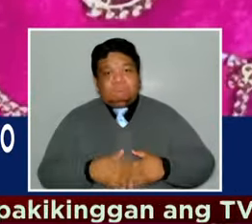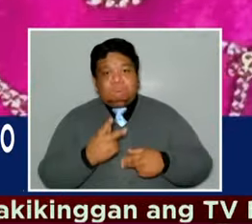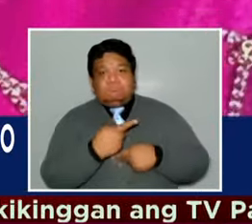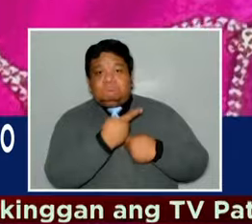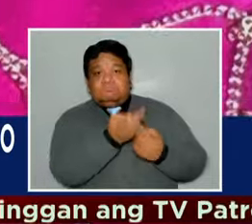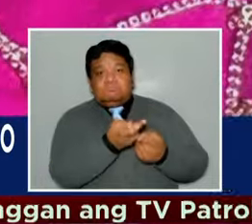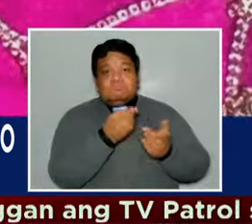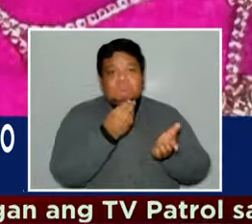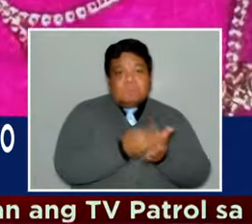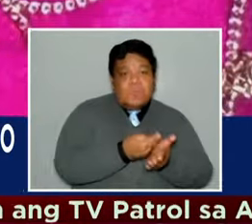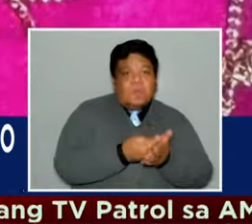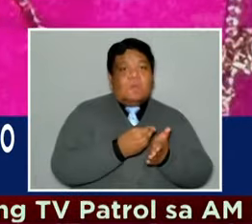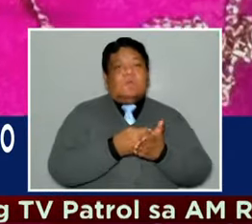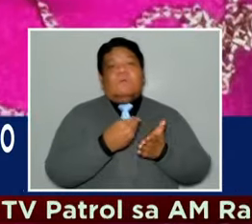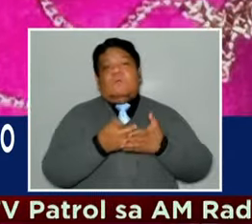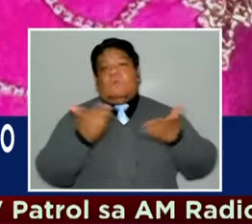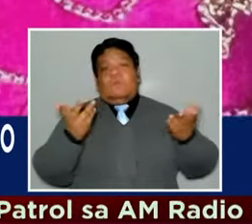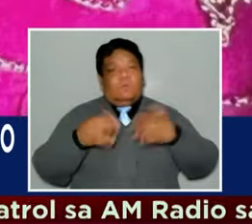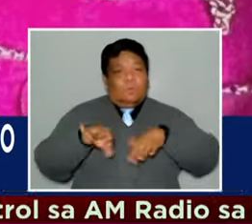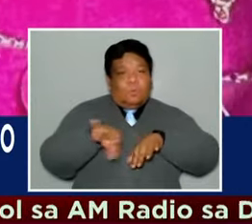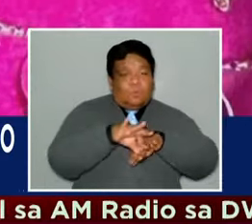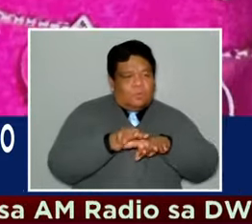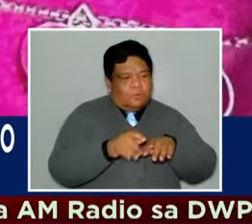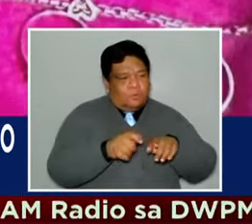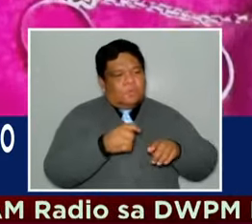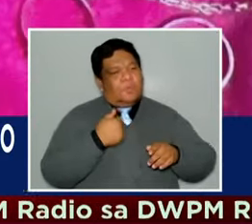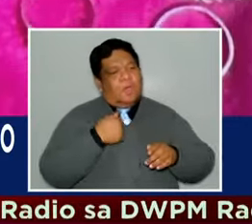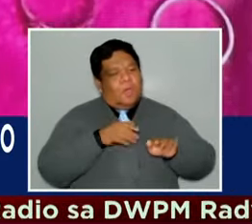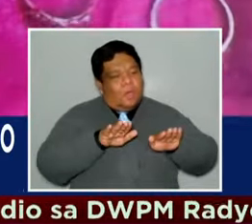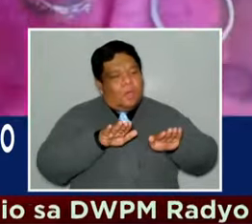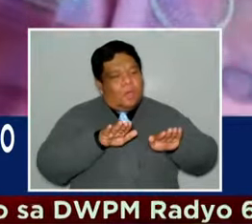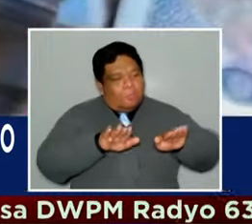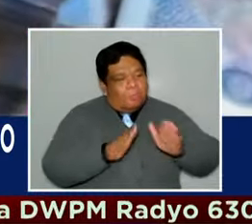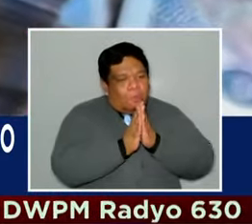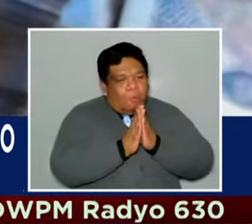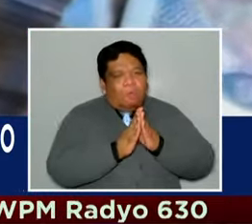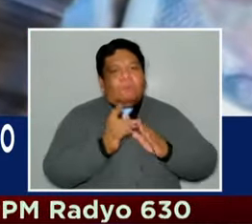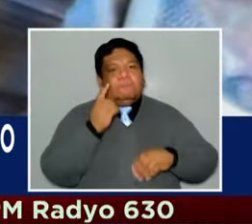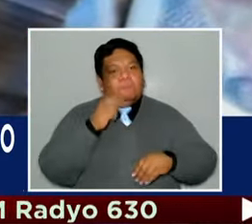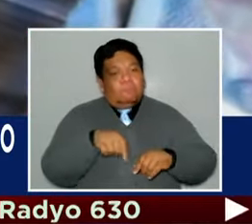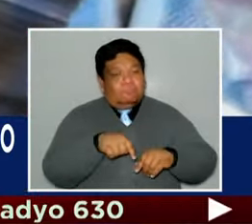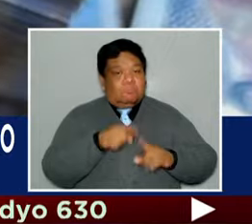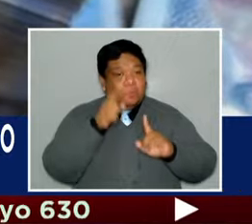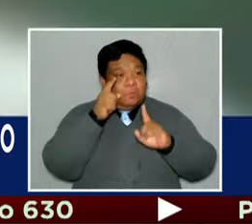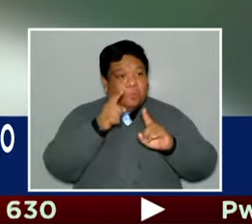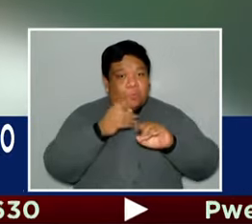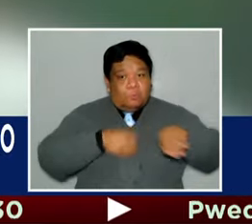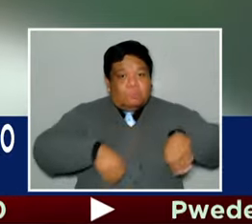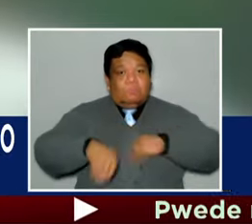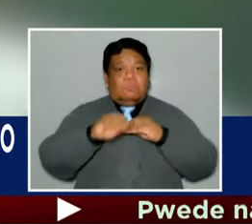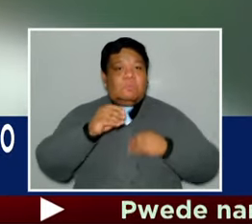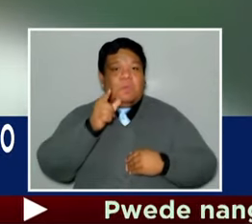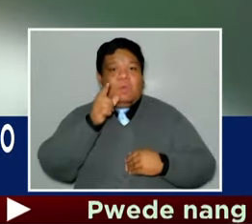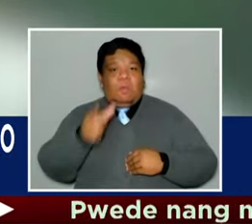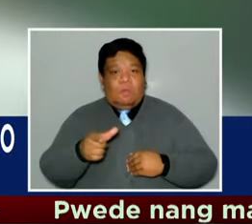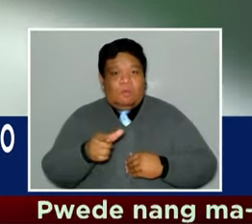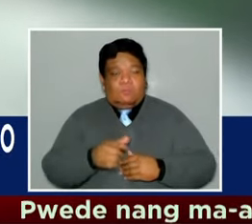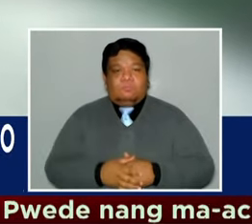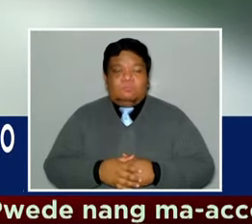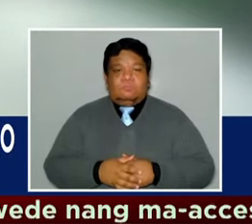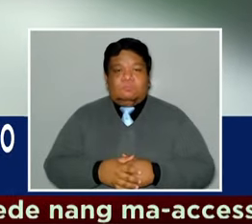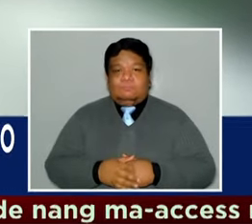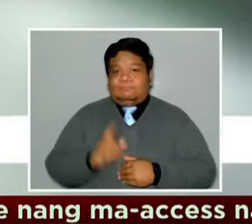para dasalan at magawan umano ng ritual. Sa layuning tuloy-tuloy ang pasok ng swerte. Pinaniwala niya ako na